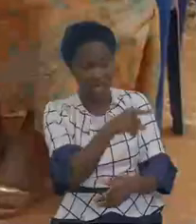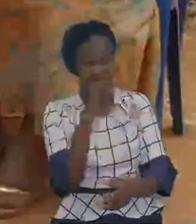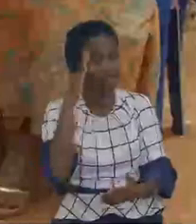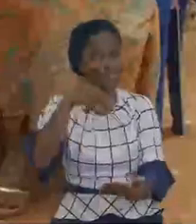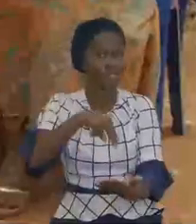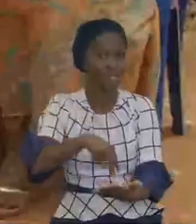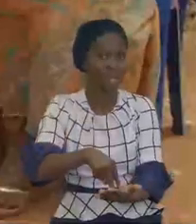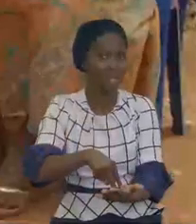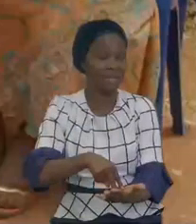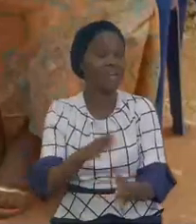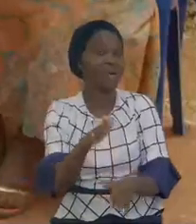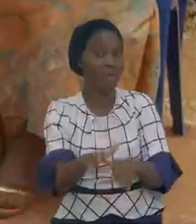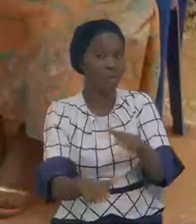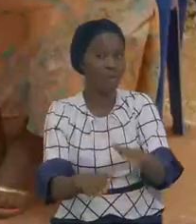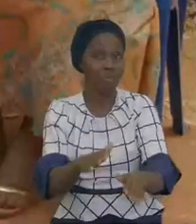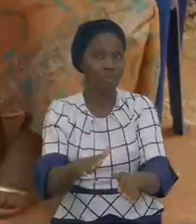travaillera dans